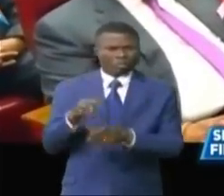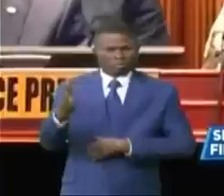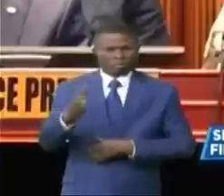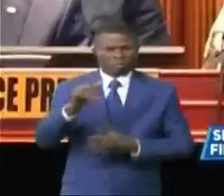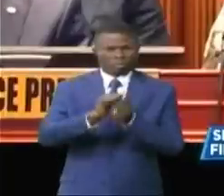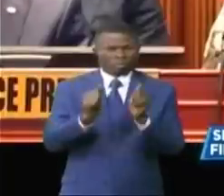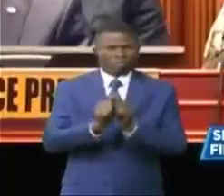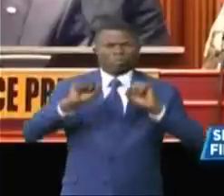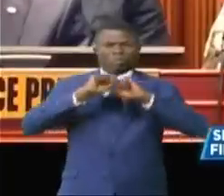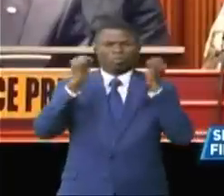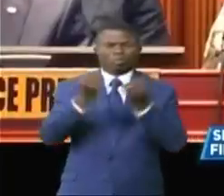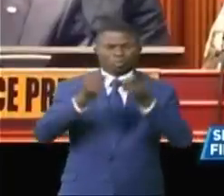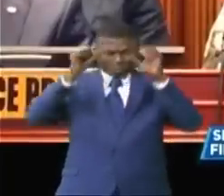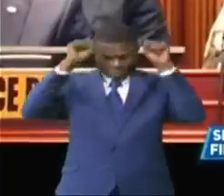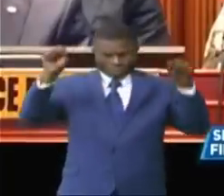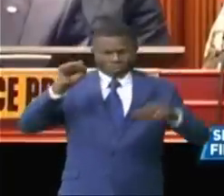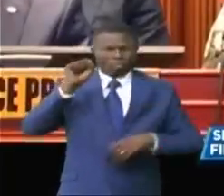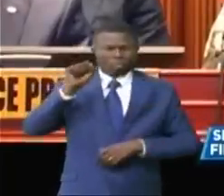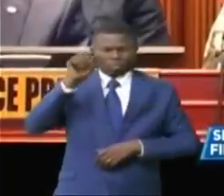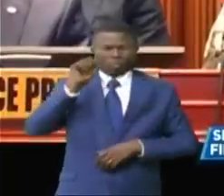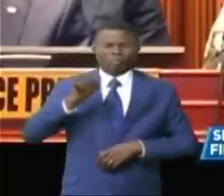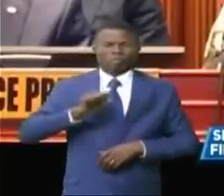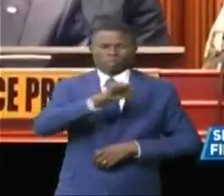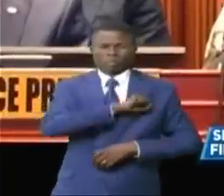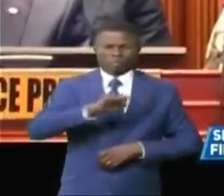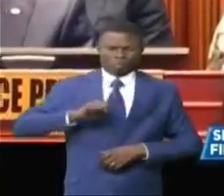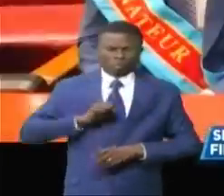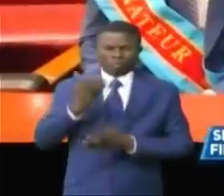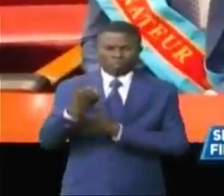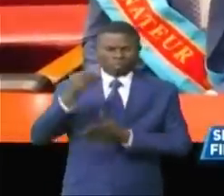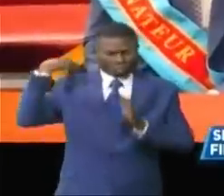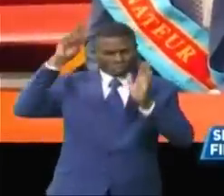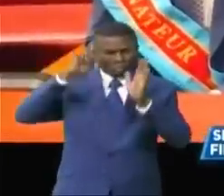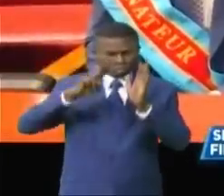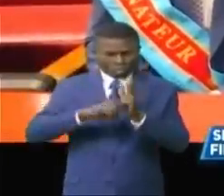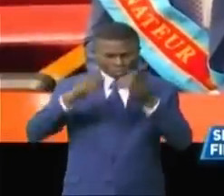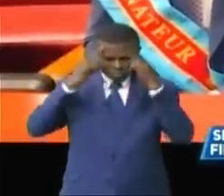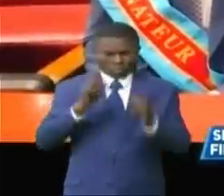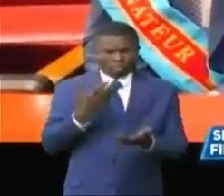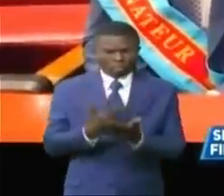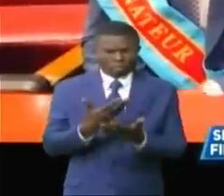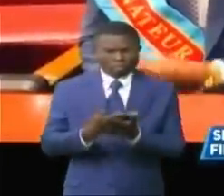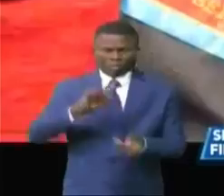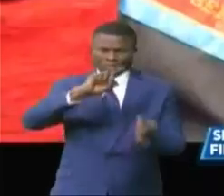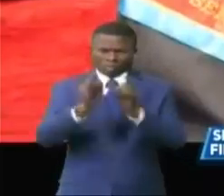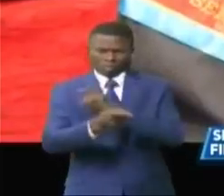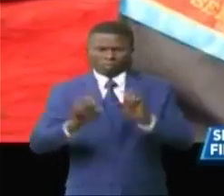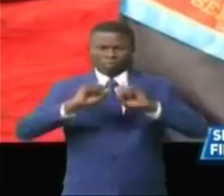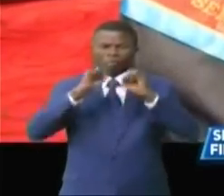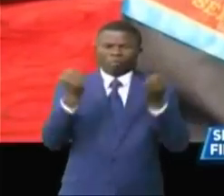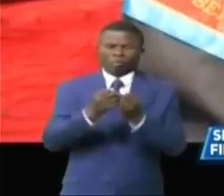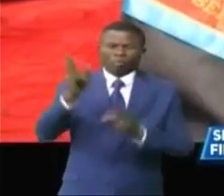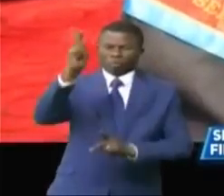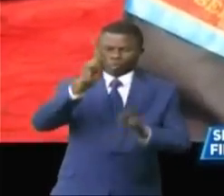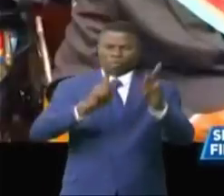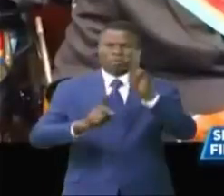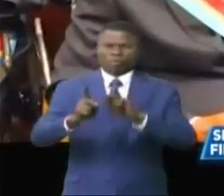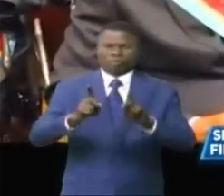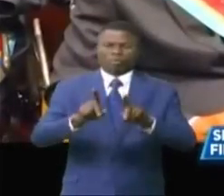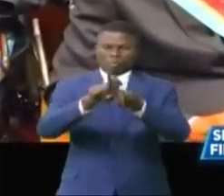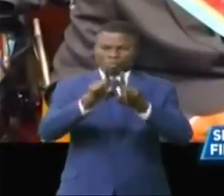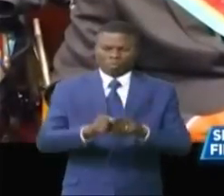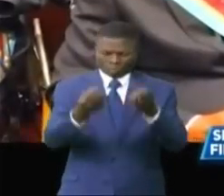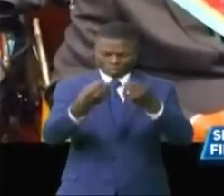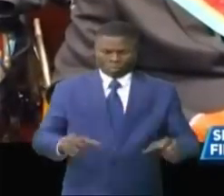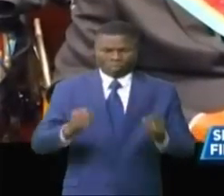chapitre social, le président du Sénat a exhorté le gouvernement à prendre certaines mesures pour améliorer le social de la population qui a perdu